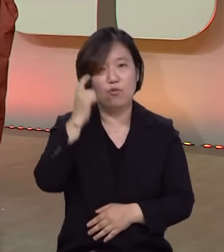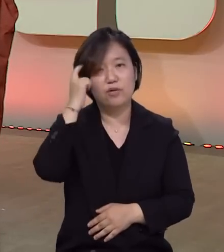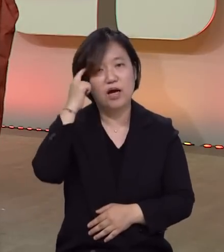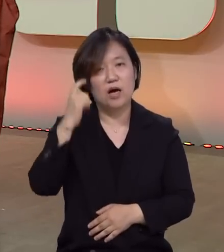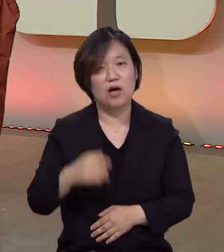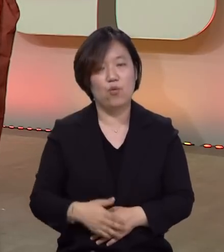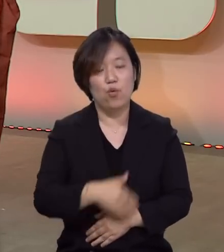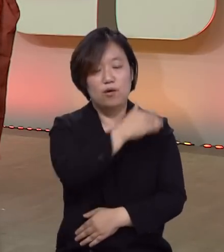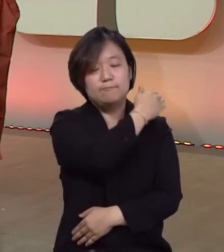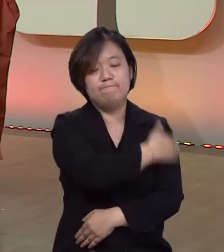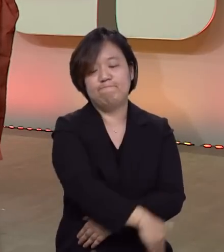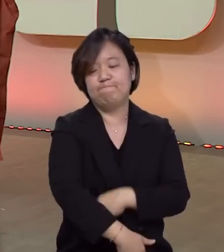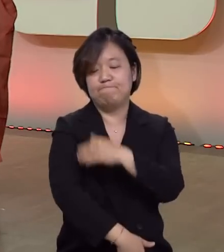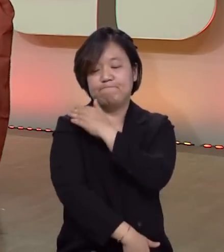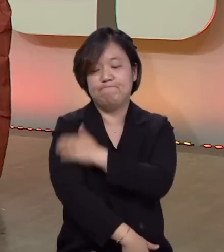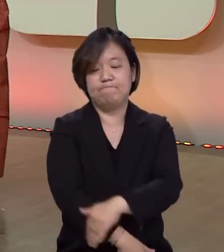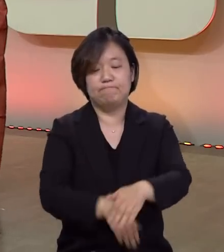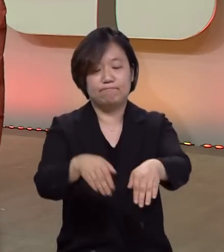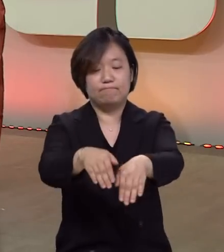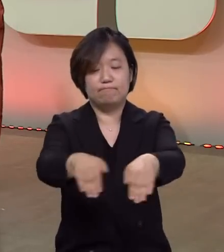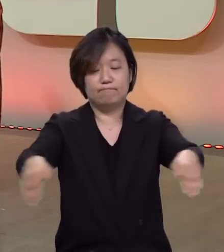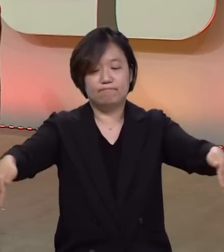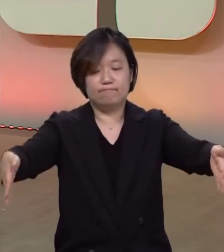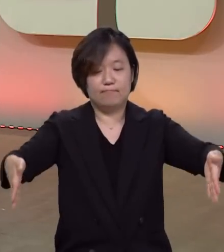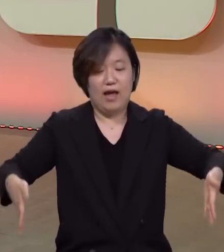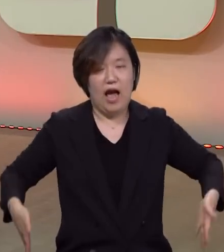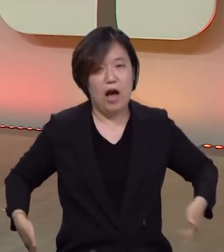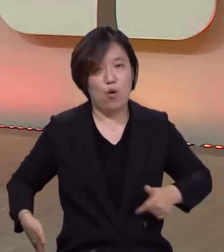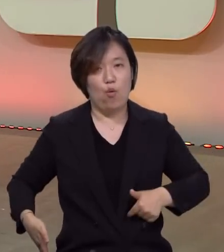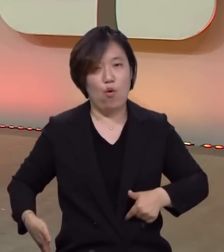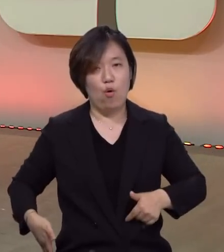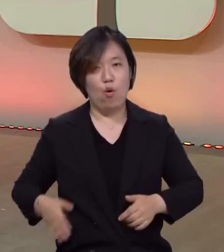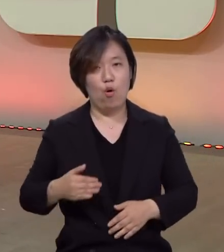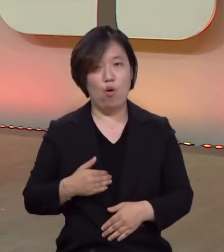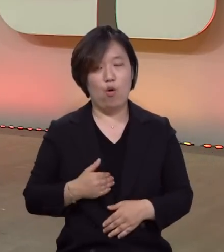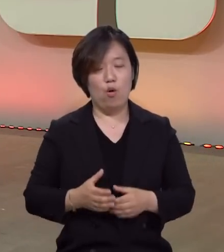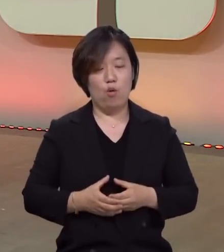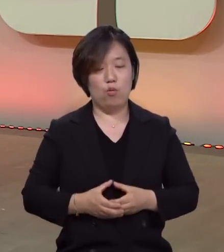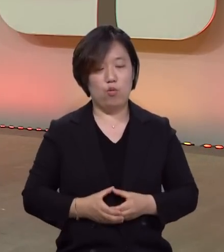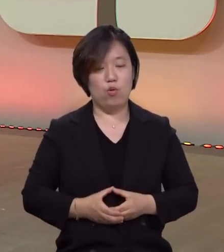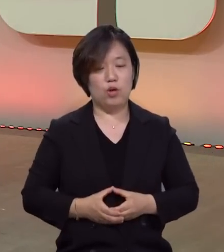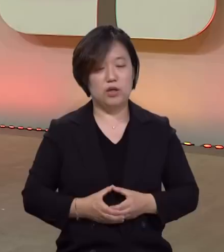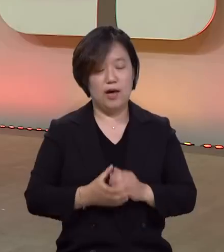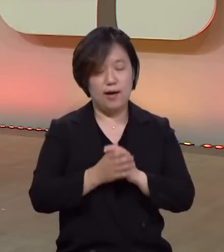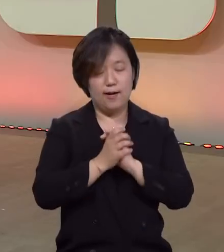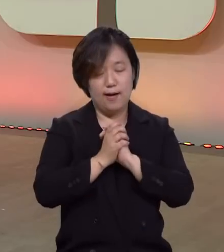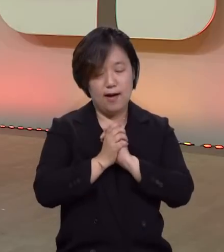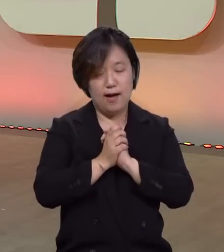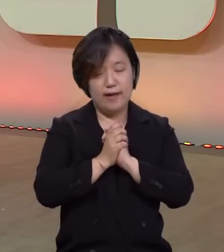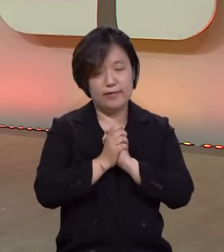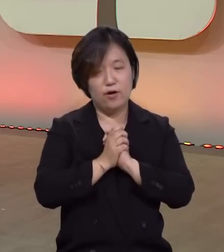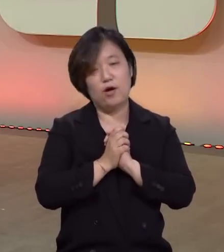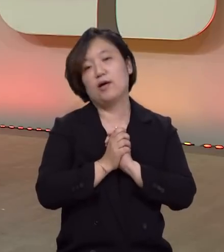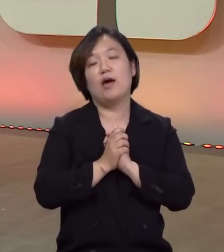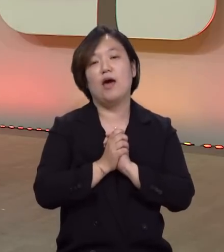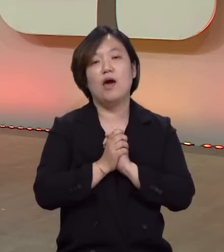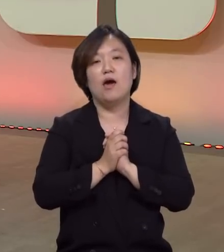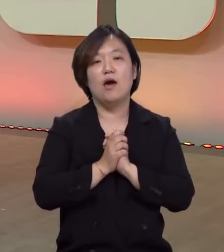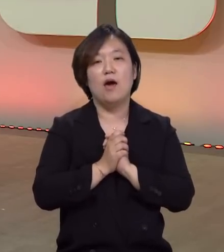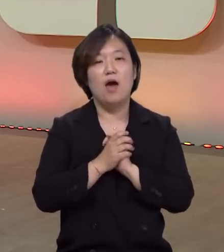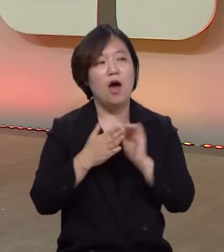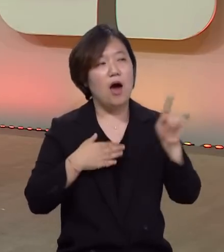이렇게 관찰하시면서 그런 일들에 휩쓸리지 않고 오로지 간절하게이